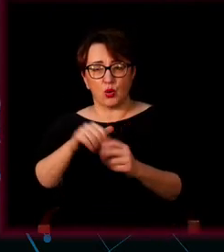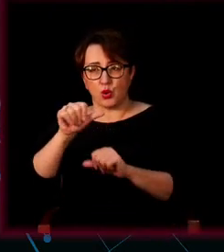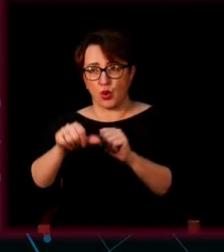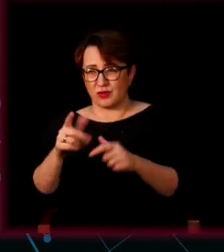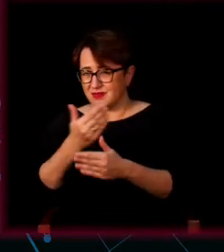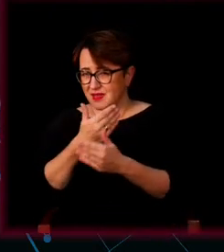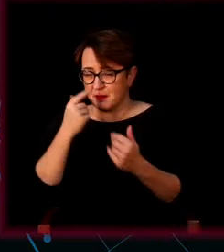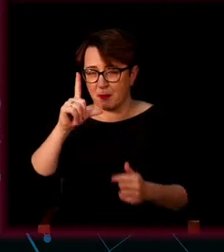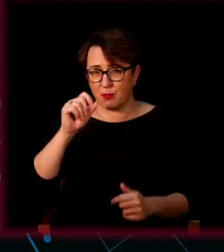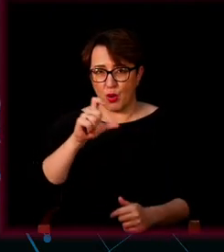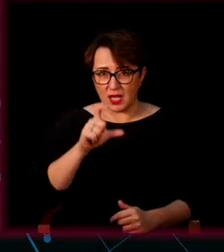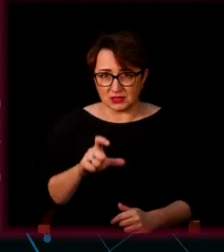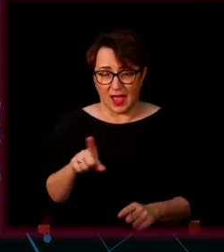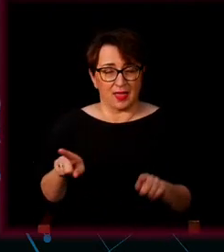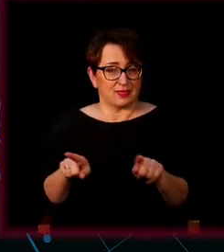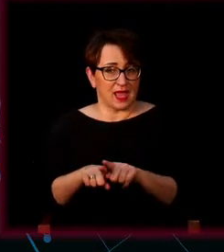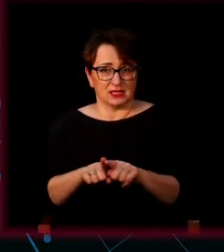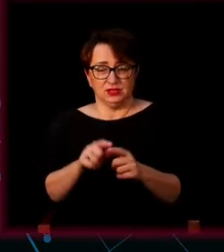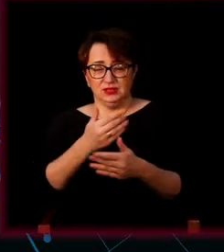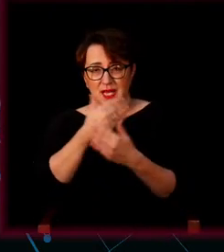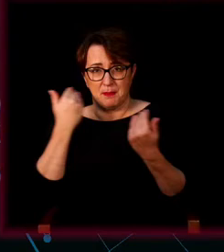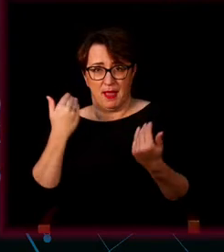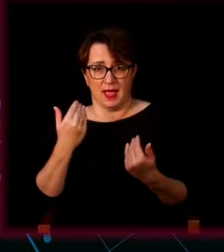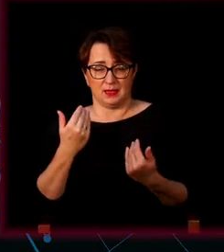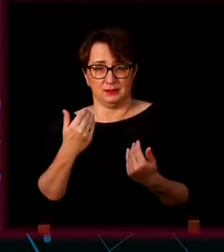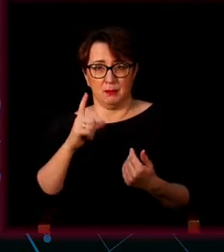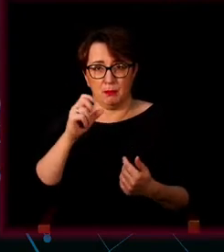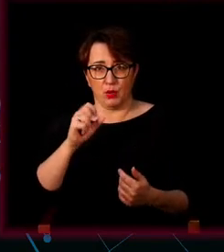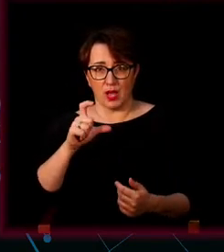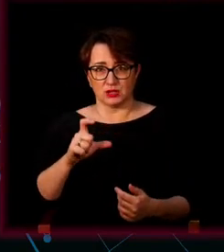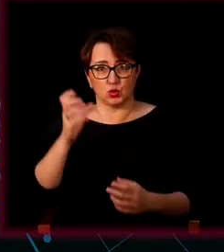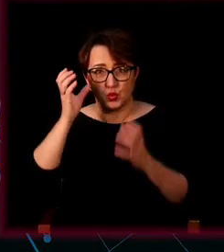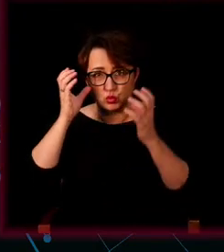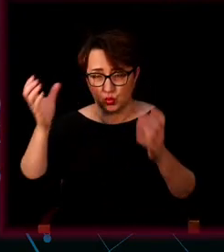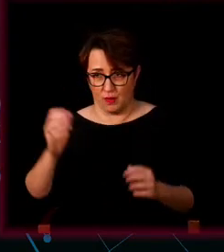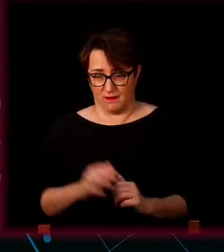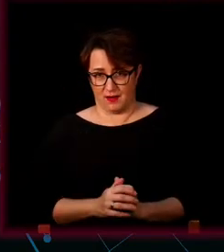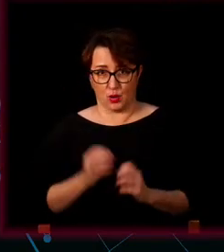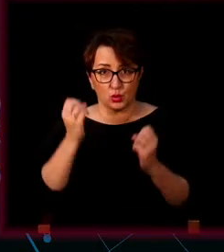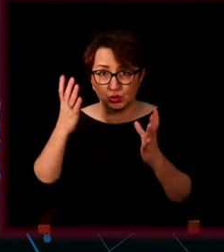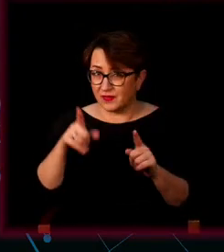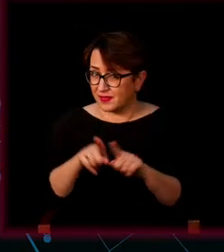posiadają płci, ale też nie ma, co za tym idzie, żadnych płci kulturowej. Tak?